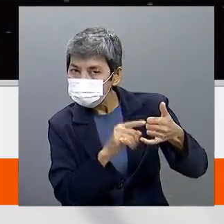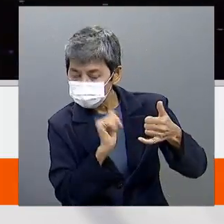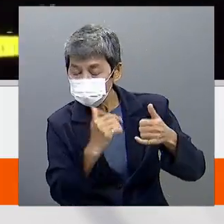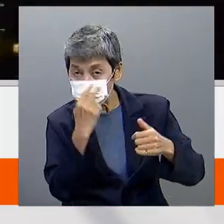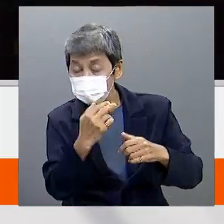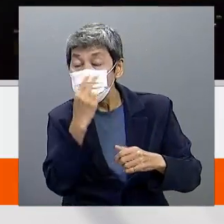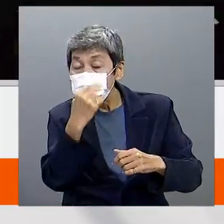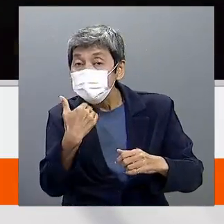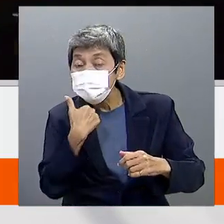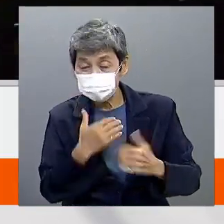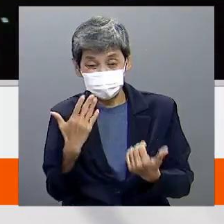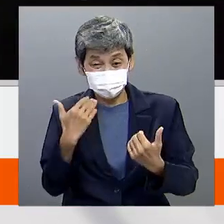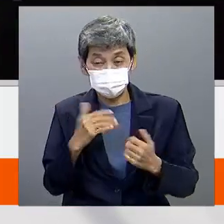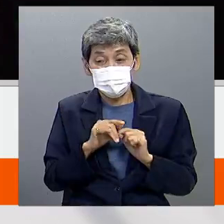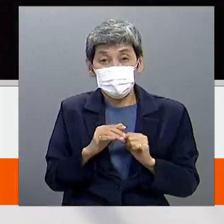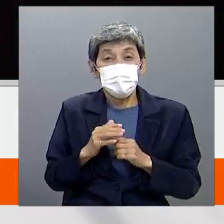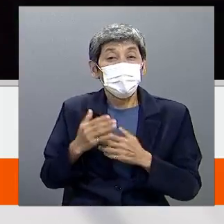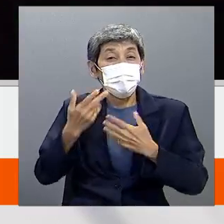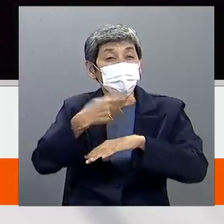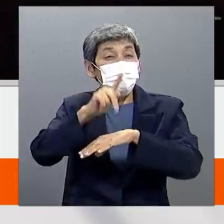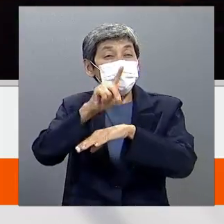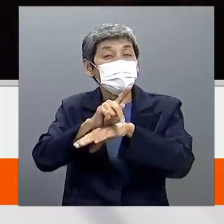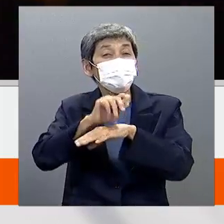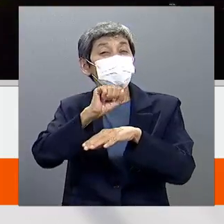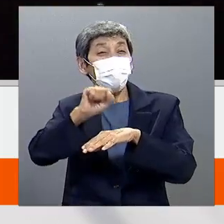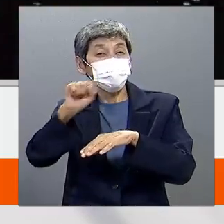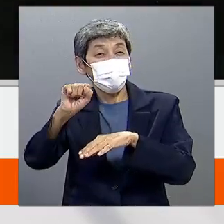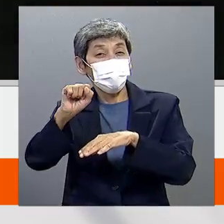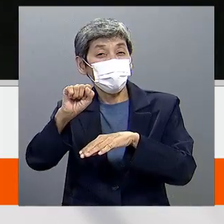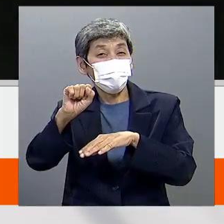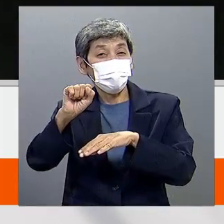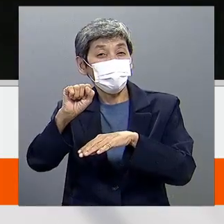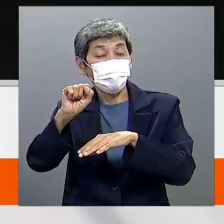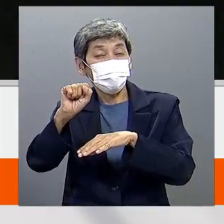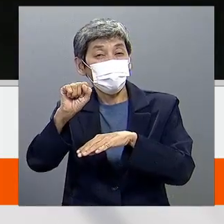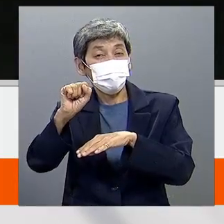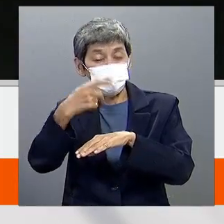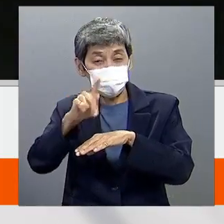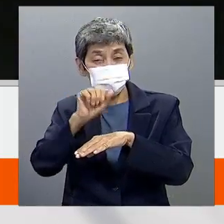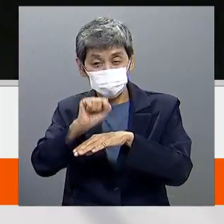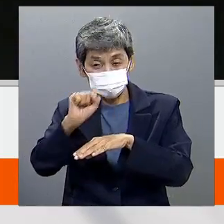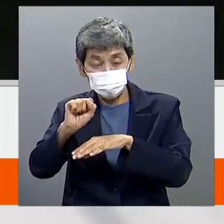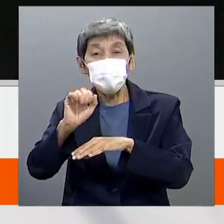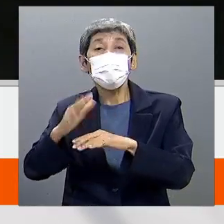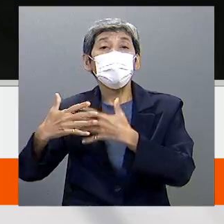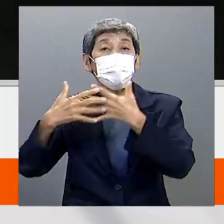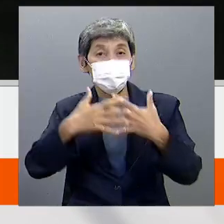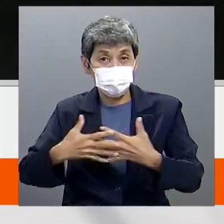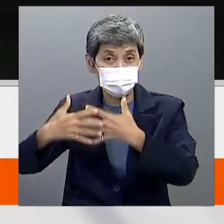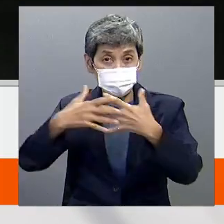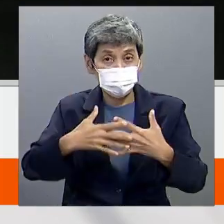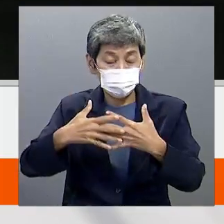ก่อนการเดินทางนะครับของท่านประธานสภาผู้แทนราษฎรนางซีเบโร